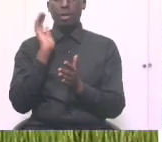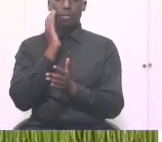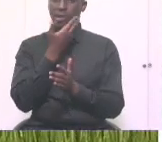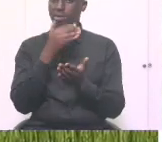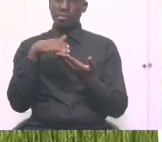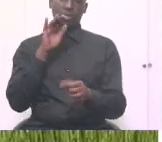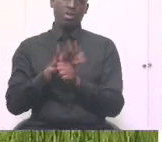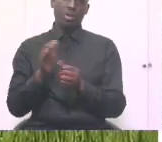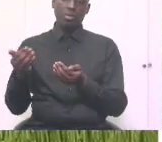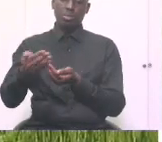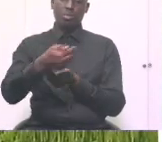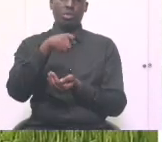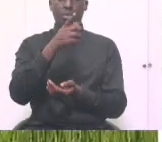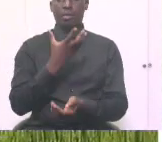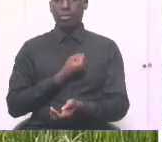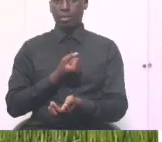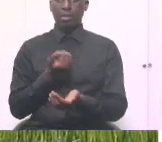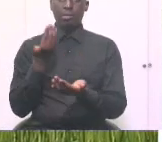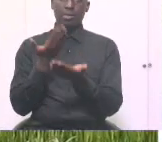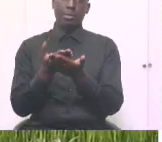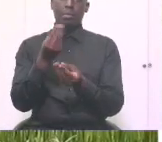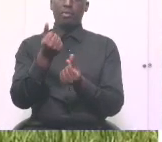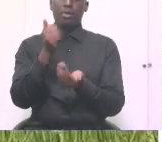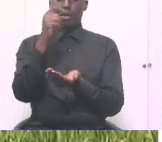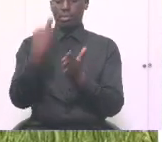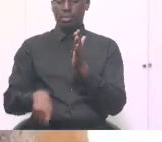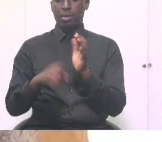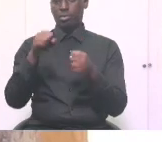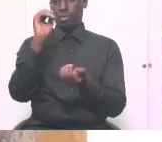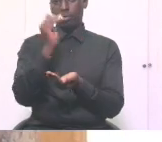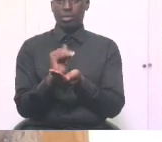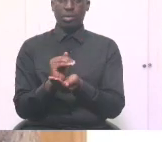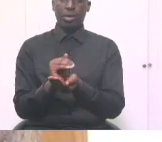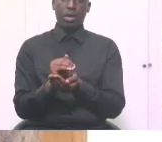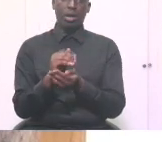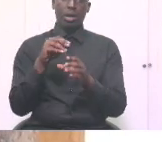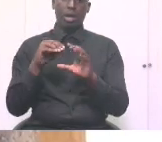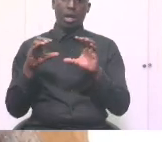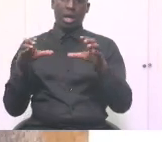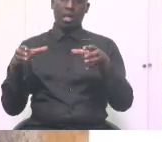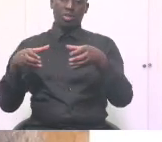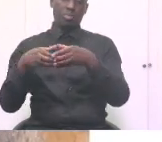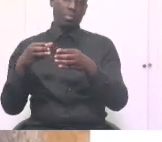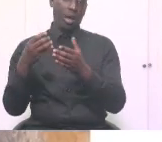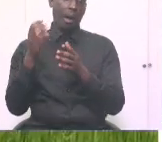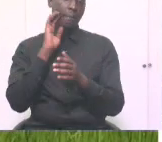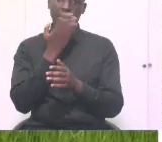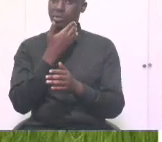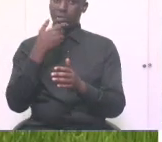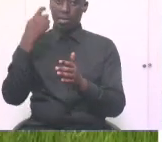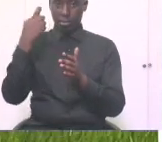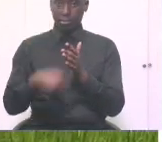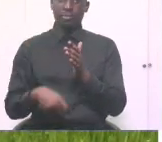ku musaruro wabo baba basaruye, bakaba basaba ko amafaranga bakatwa yagabanuka. Hari ishyirahamwe ngo ry'amazi badukata buri